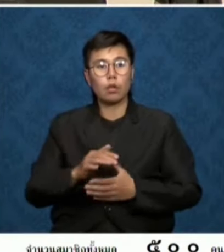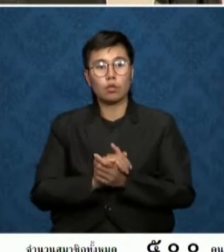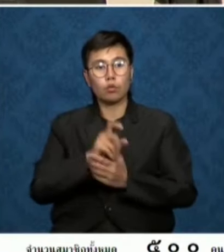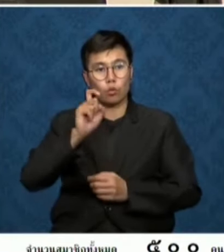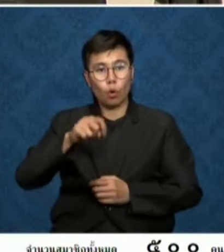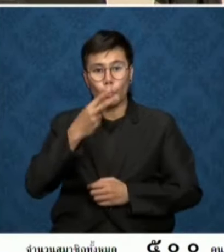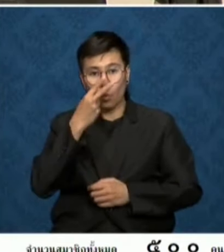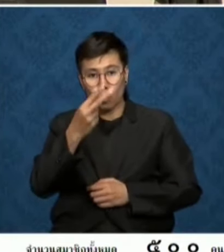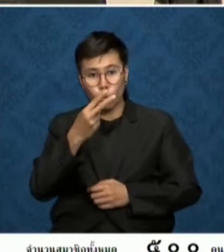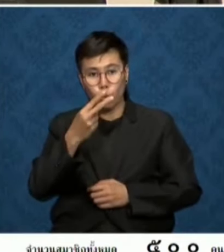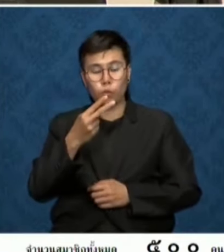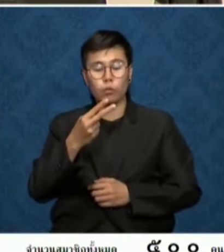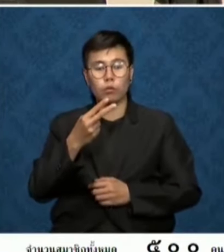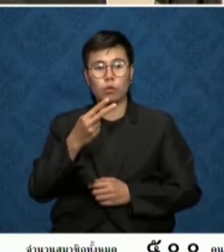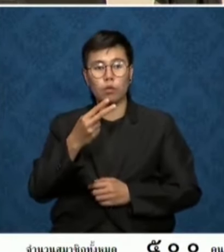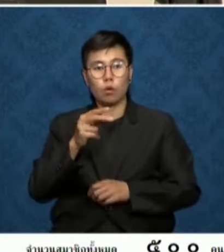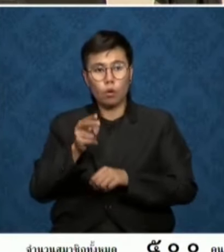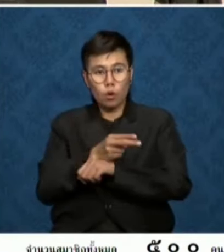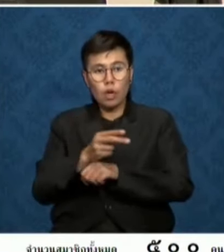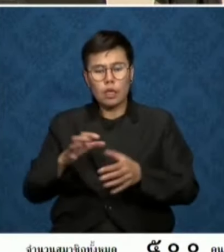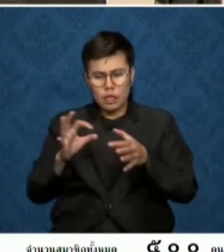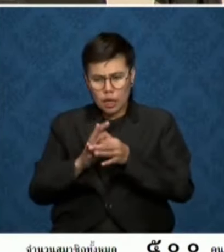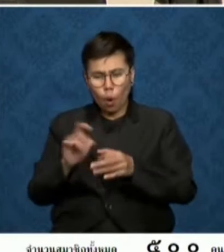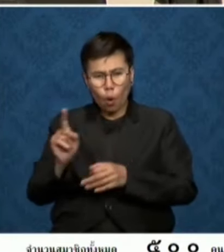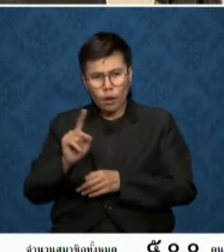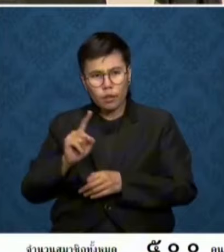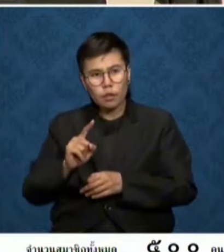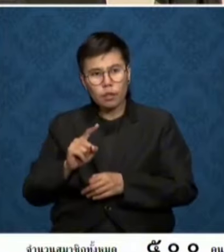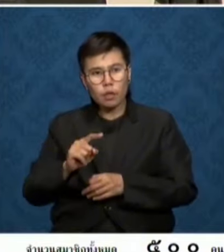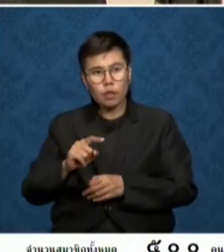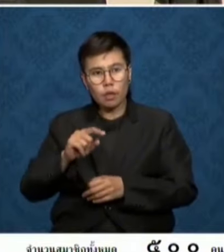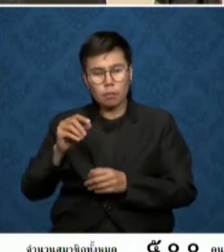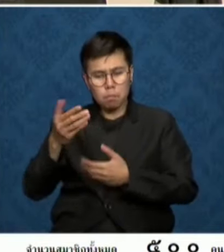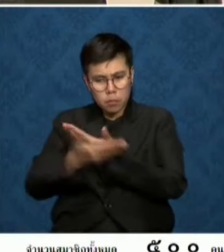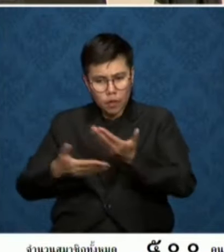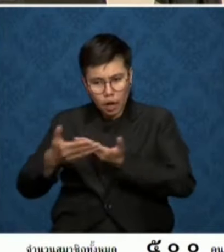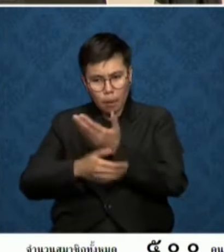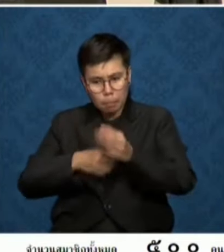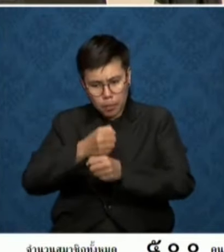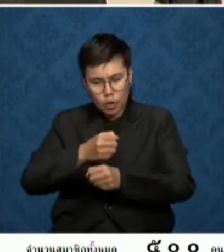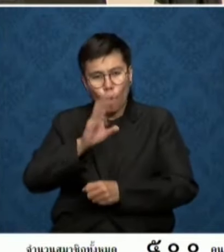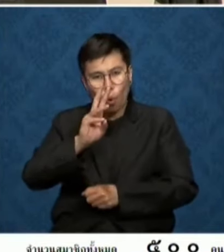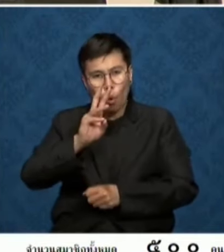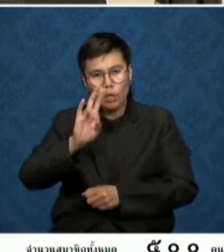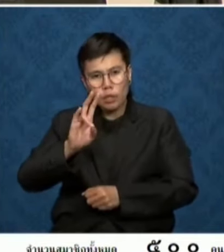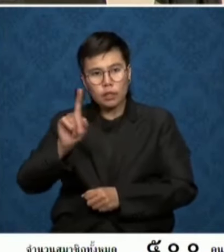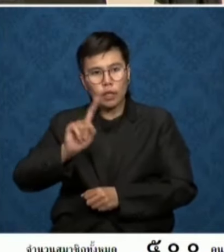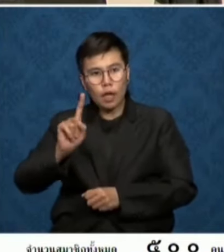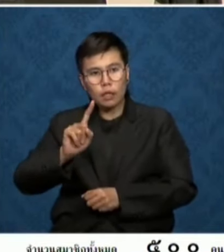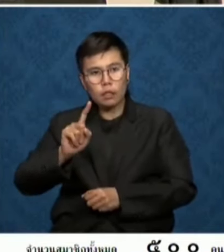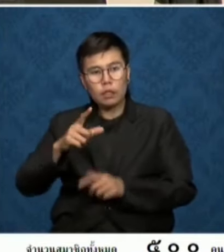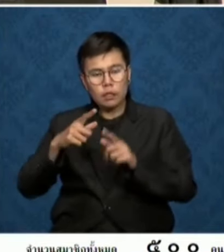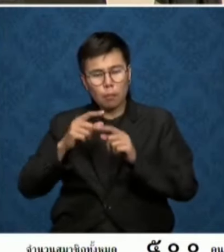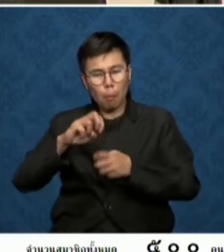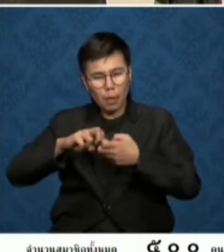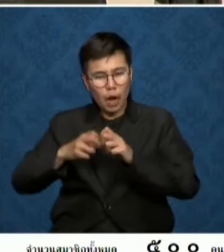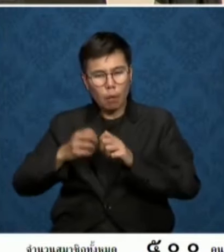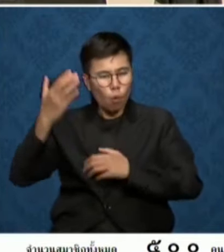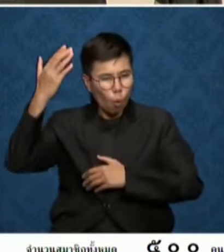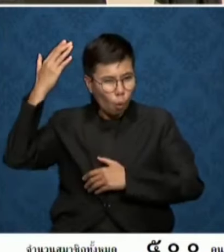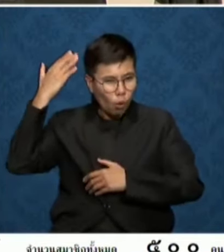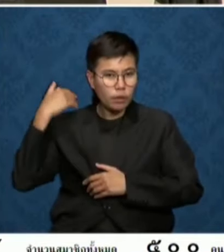ประธานวินิจฉัยนะคะว่ามันเกี่ยวข้องกับการพิจารณางบประมาณปี67อย่างไรนะคะซึ่งเรื่องมันผ่านมานานมากแล้วค่ะแล้วก็เ